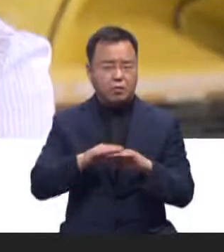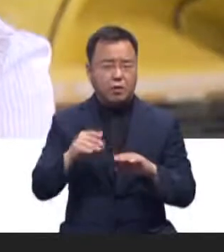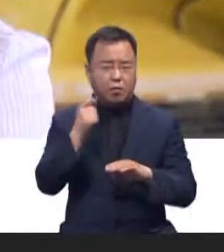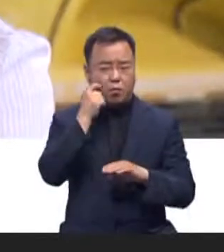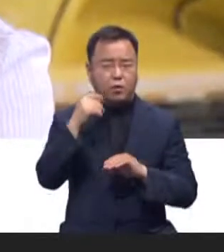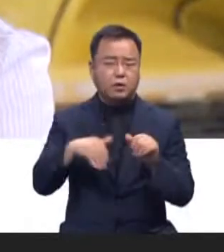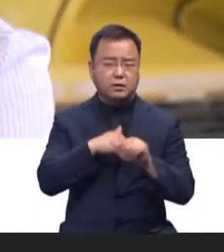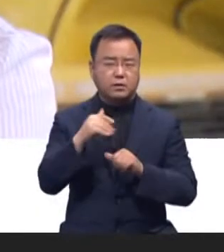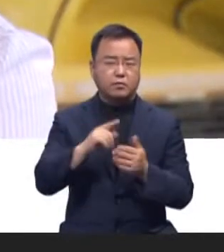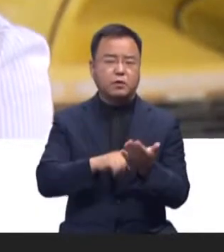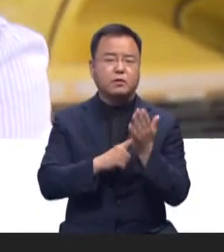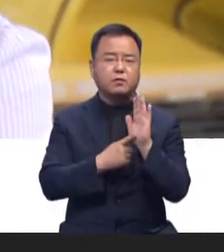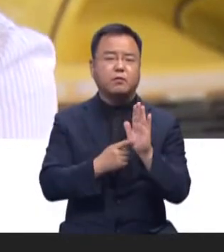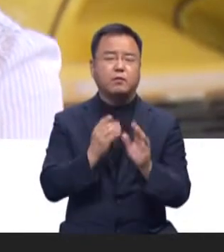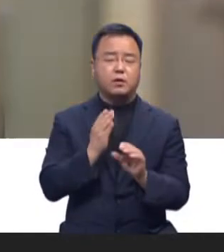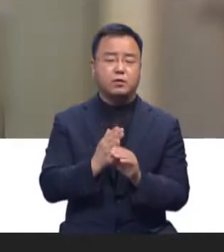있습니다.